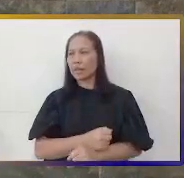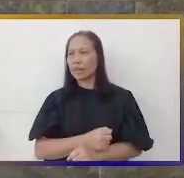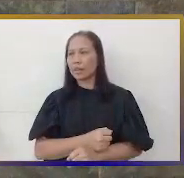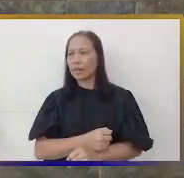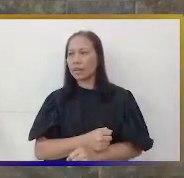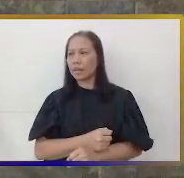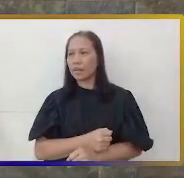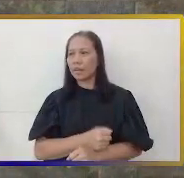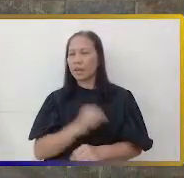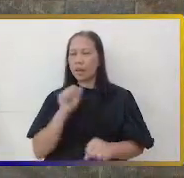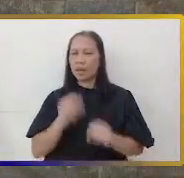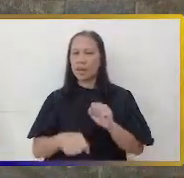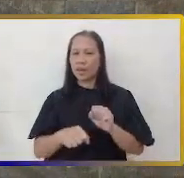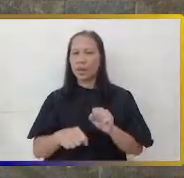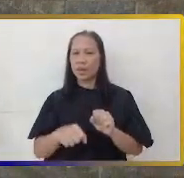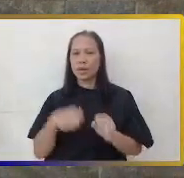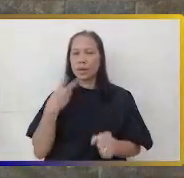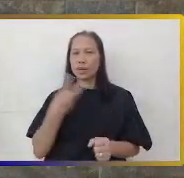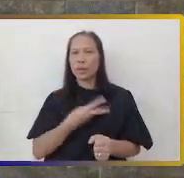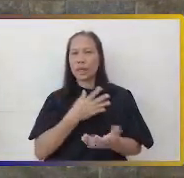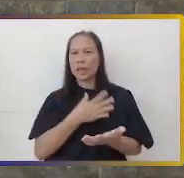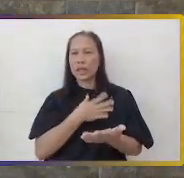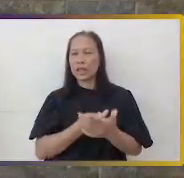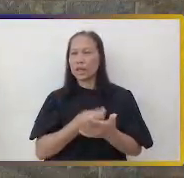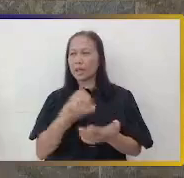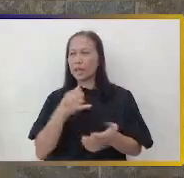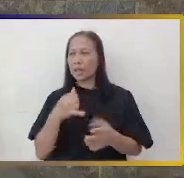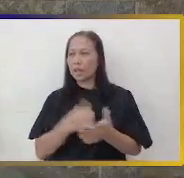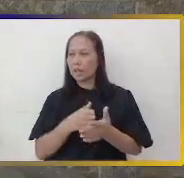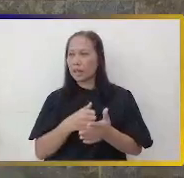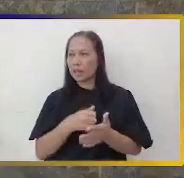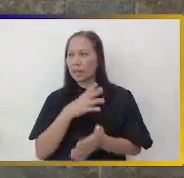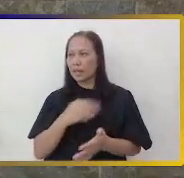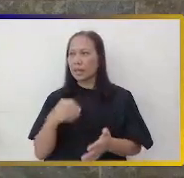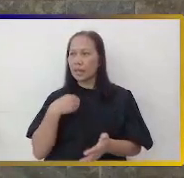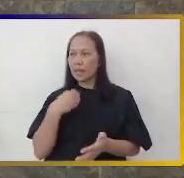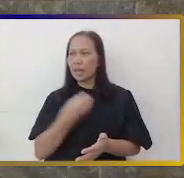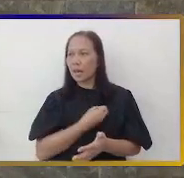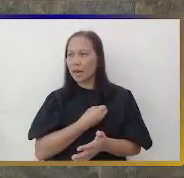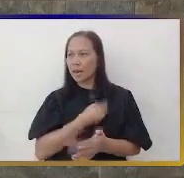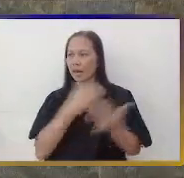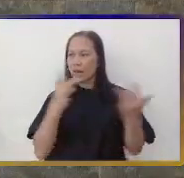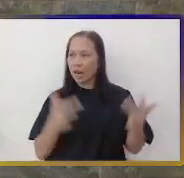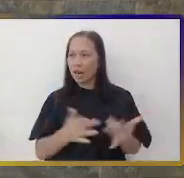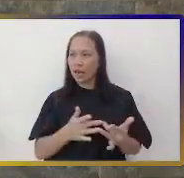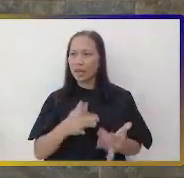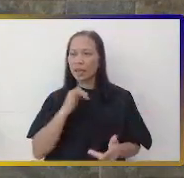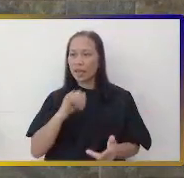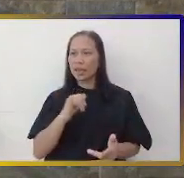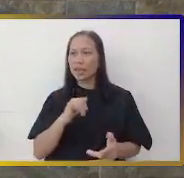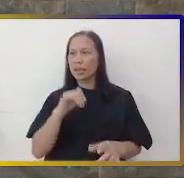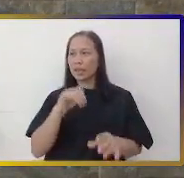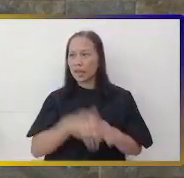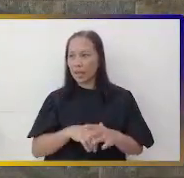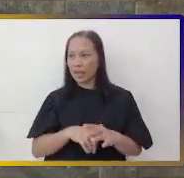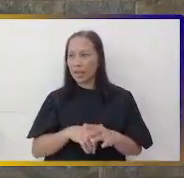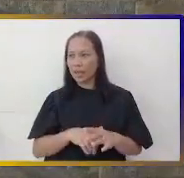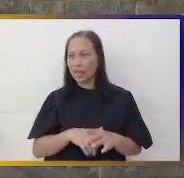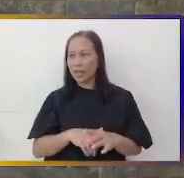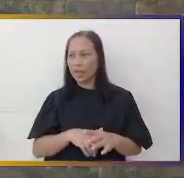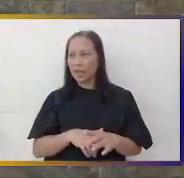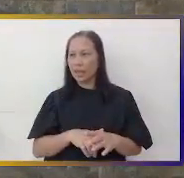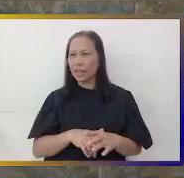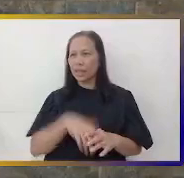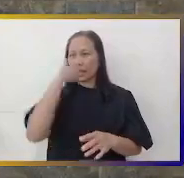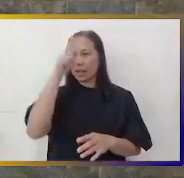pagkakatiwalaan mo yan therefore yung pera mo ngayon yung ay nandon ngayon kaya kung yung pera